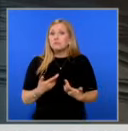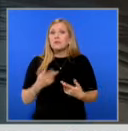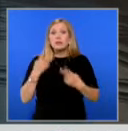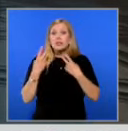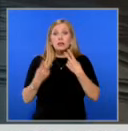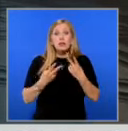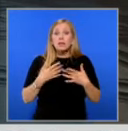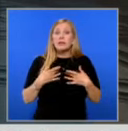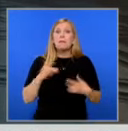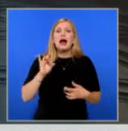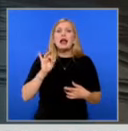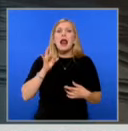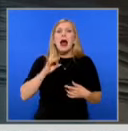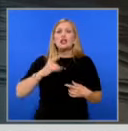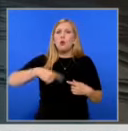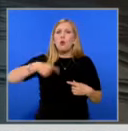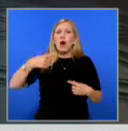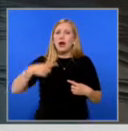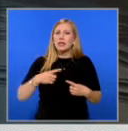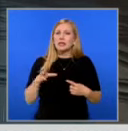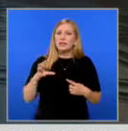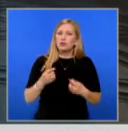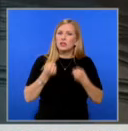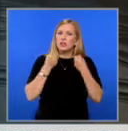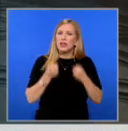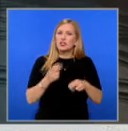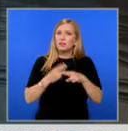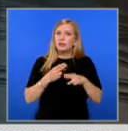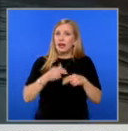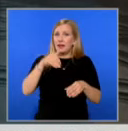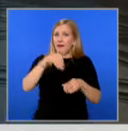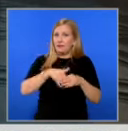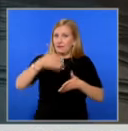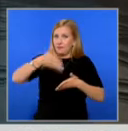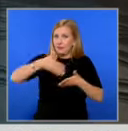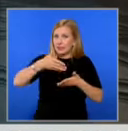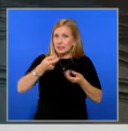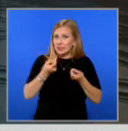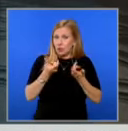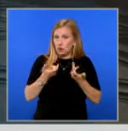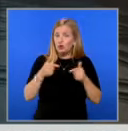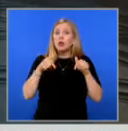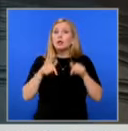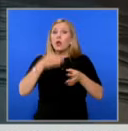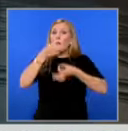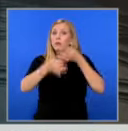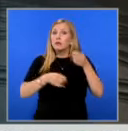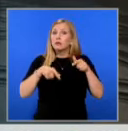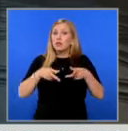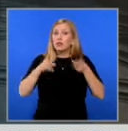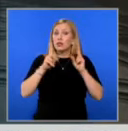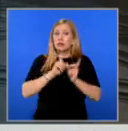радиоактивност и наличие на тежки метали в зърното от герб сдс днес обясниха че днешното решение всъщност няма